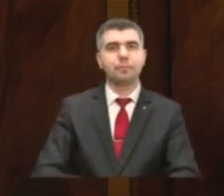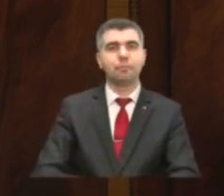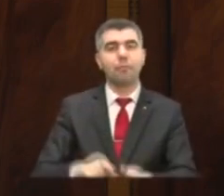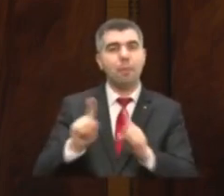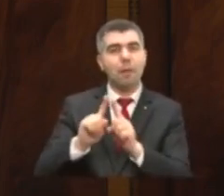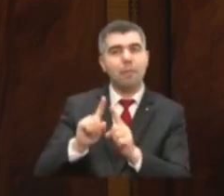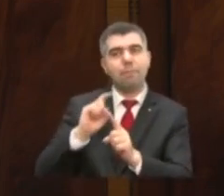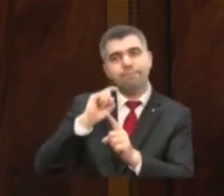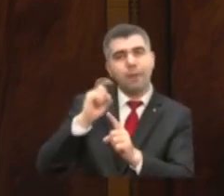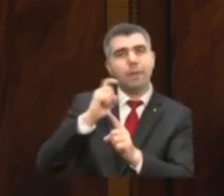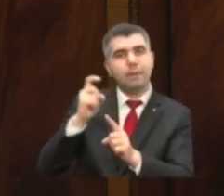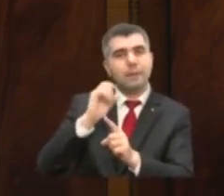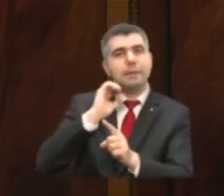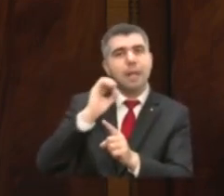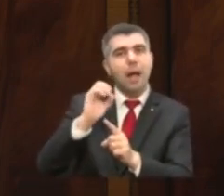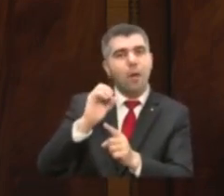منحة